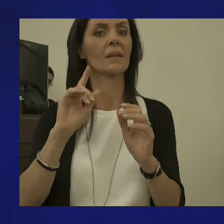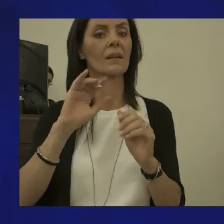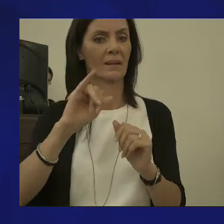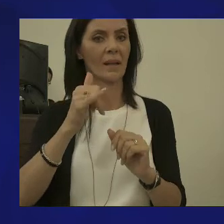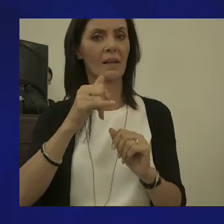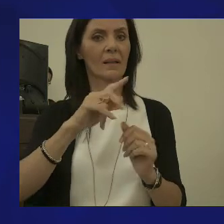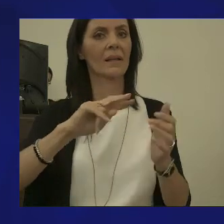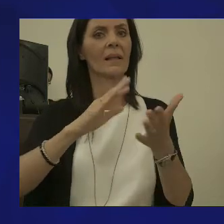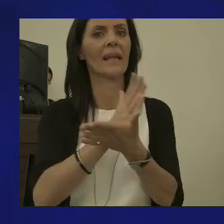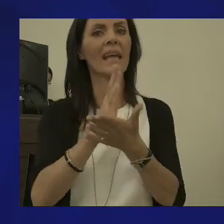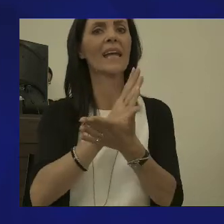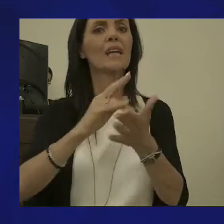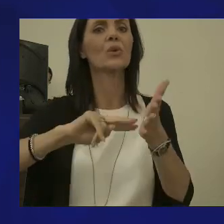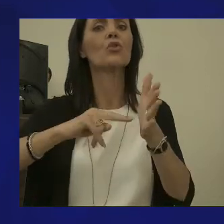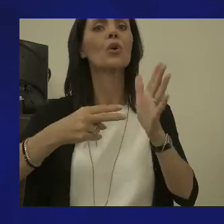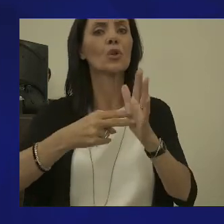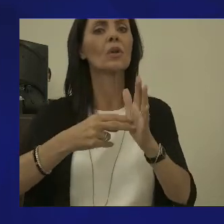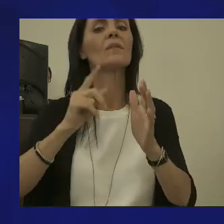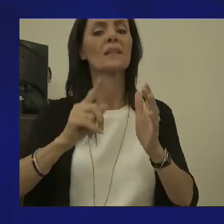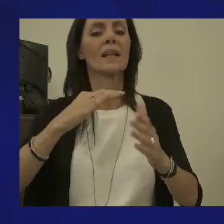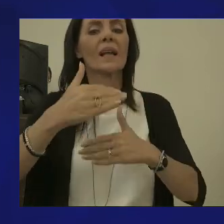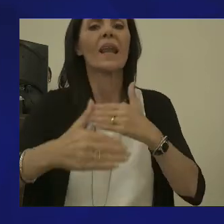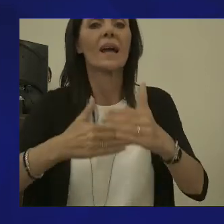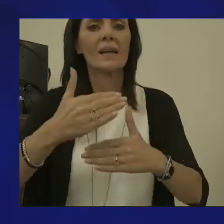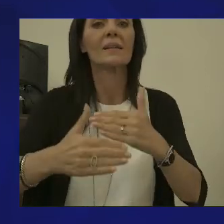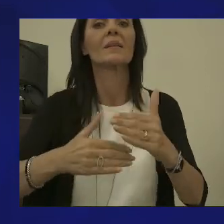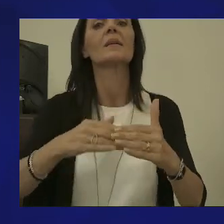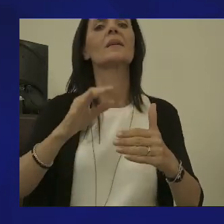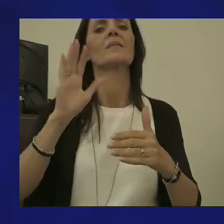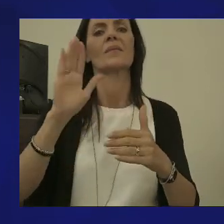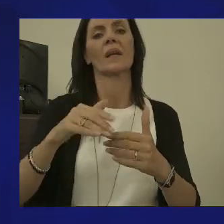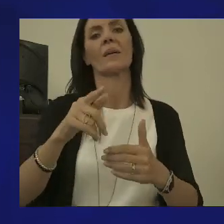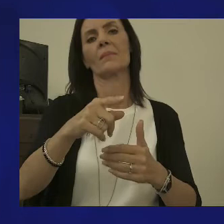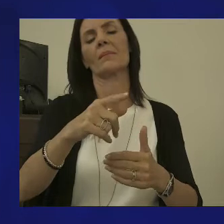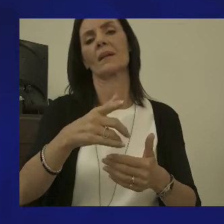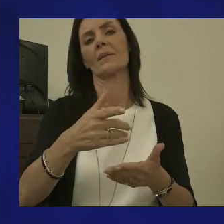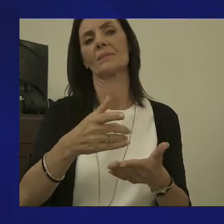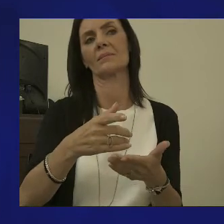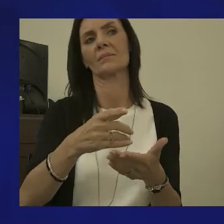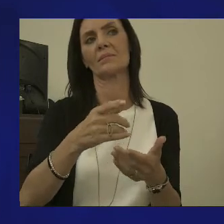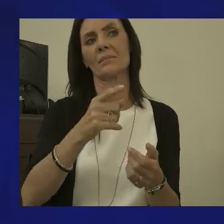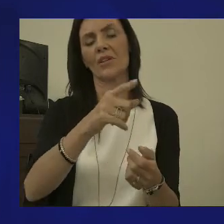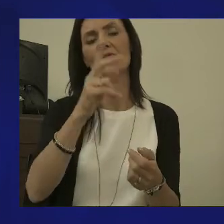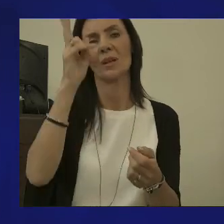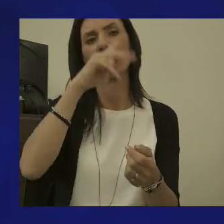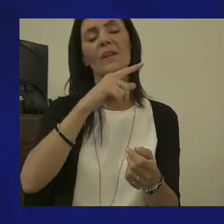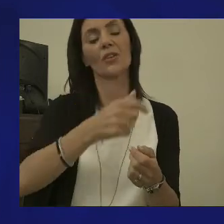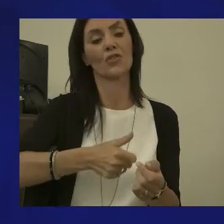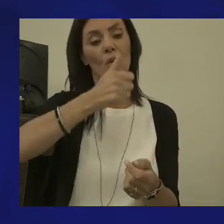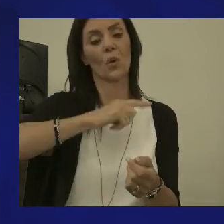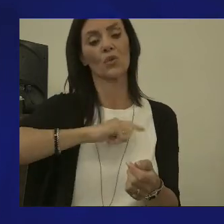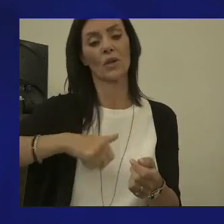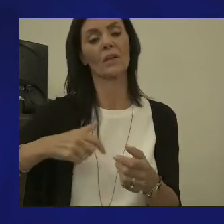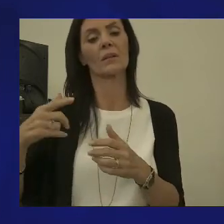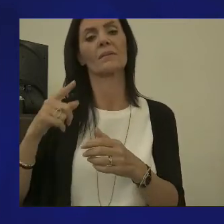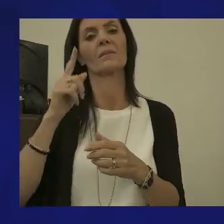מכינים תוכניות, אבל צריך לקדם באמת גם את הפרוגרמה וגם את מסמך המדיניות שאני מבינה שראש העיר מתכוונת